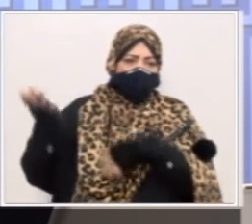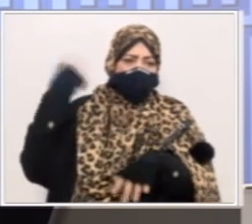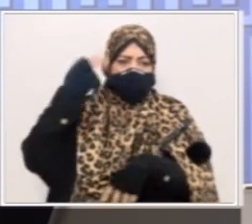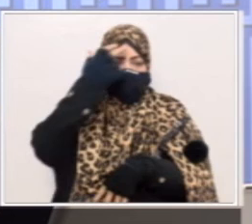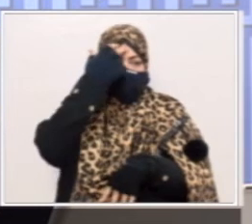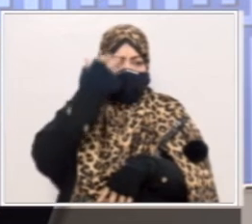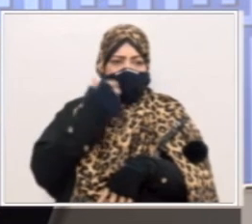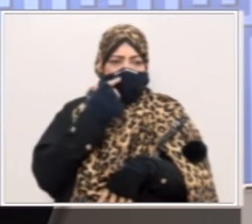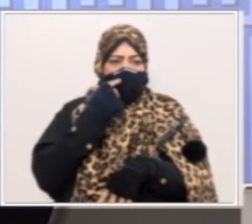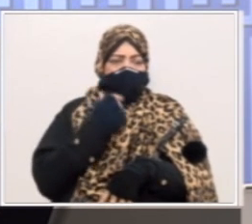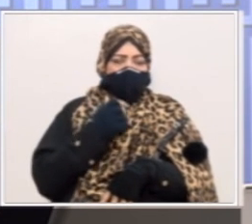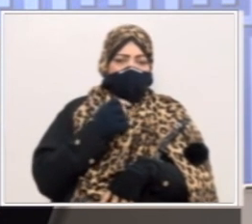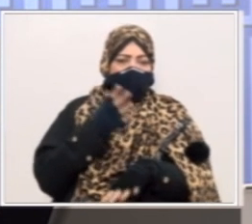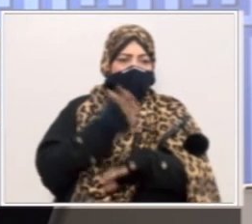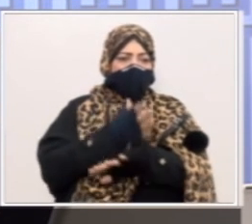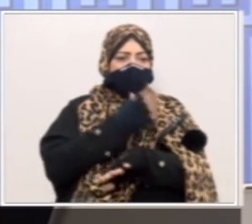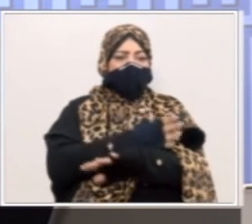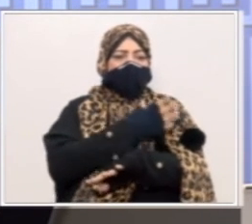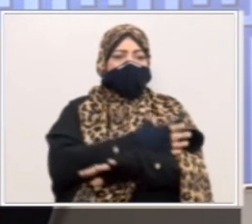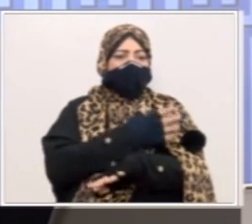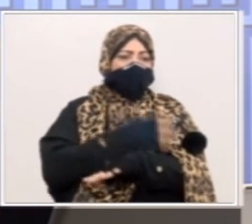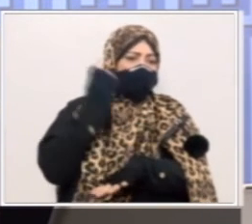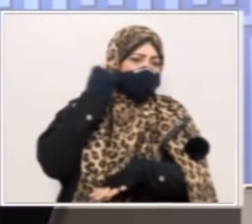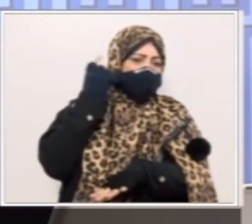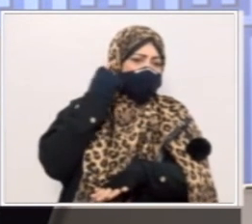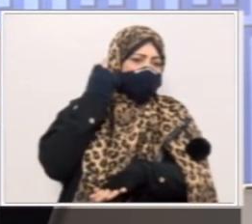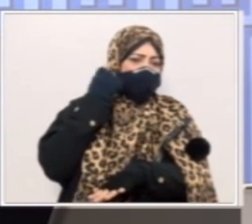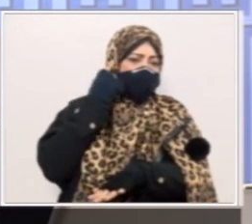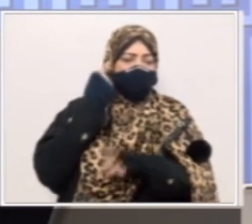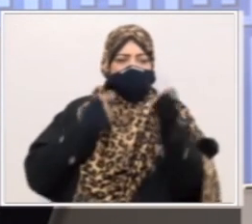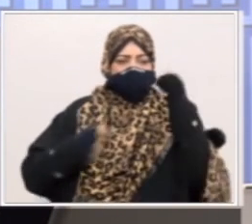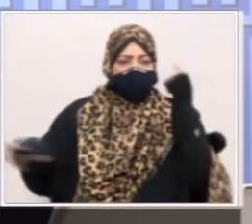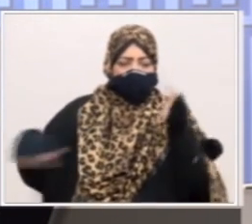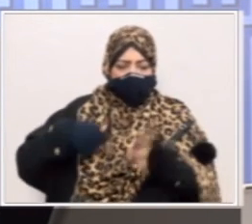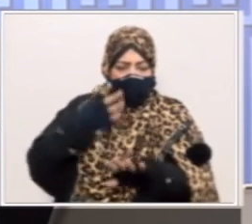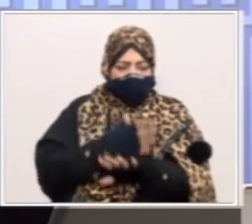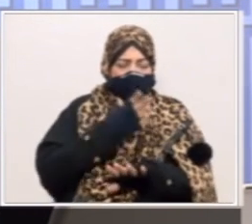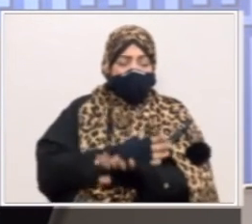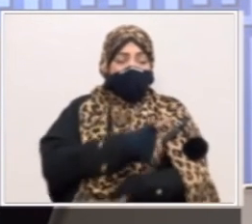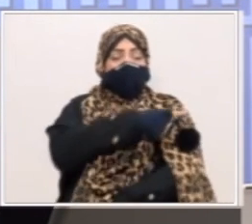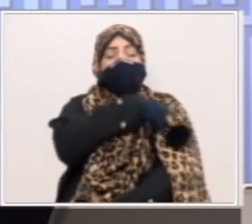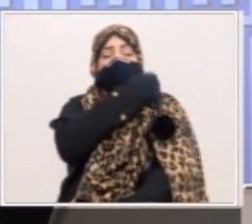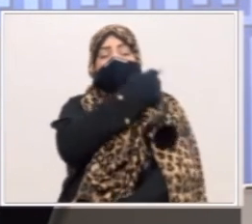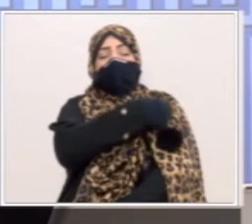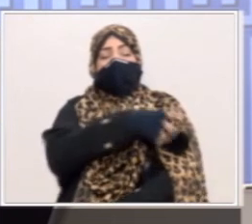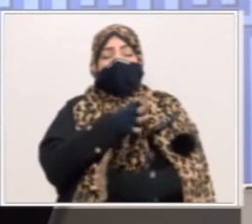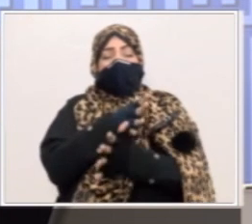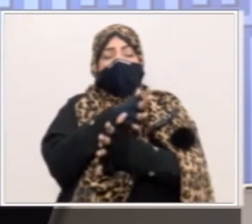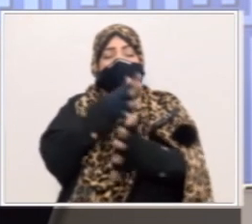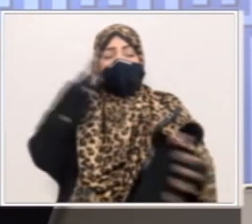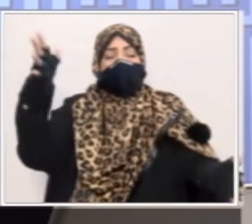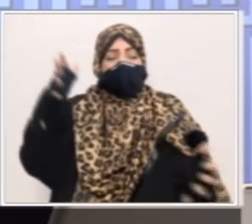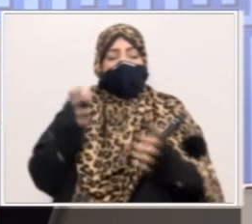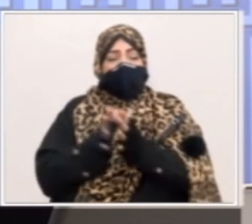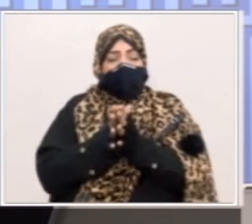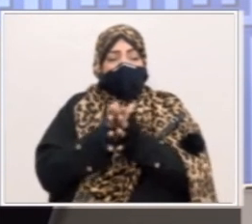من الكبائر الذنوب، الغيبة من كبائر الذنوب من الموبقات. والغيبة هي ذكرك